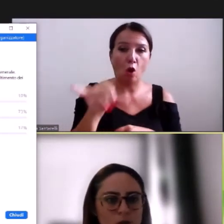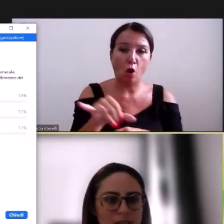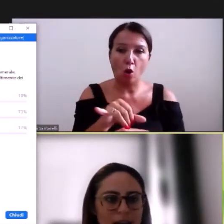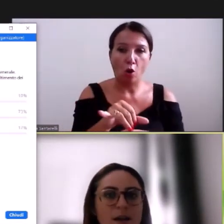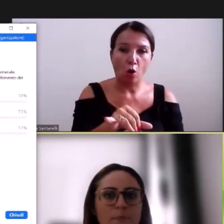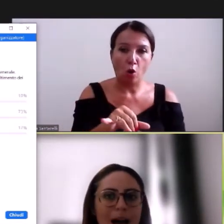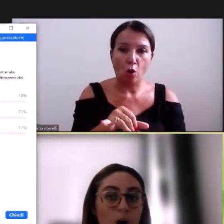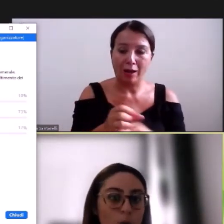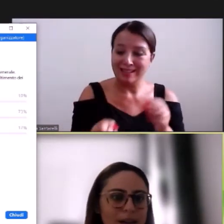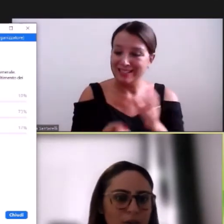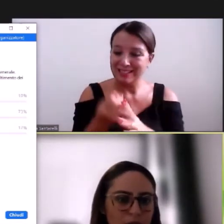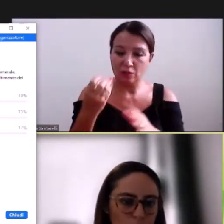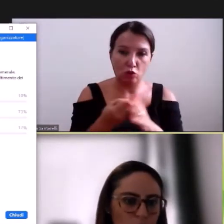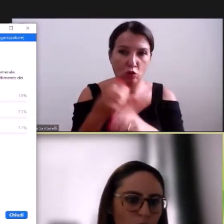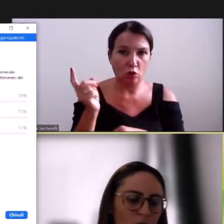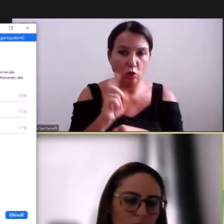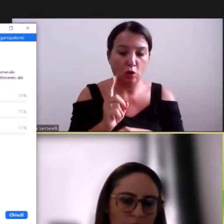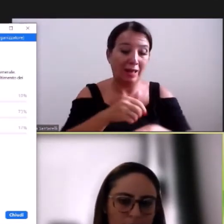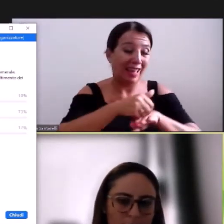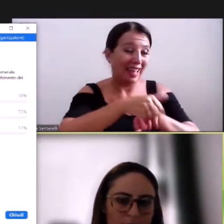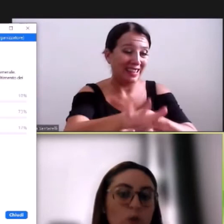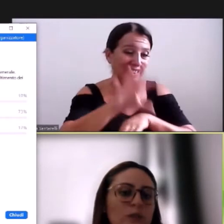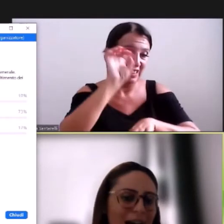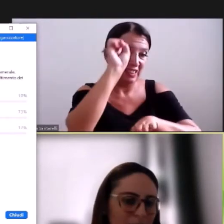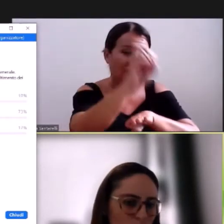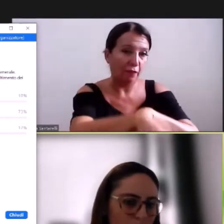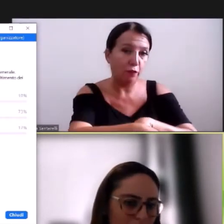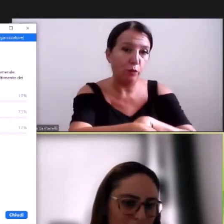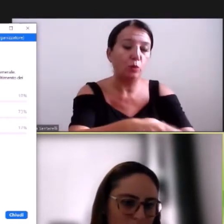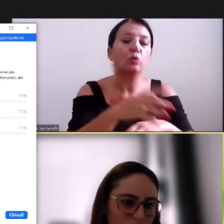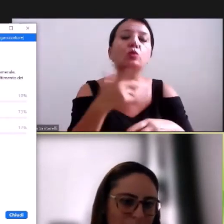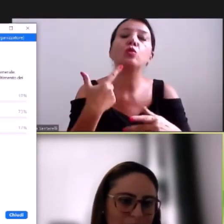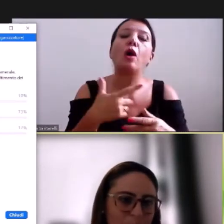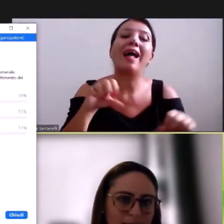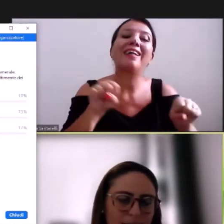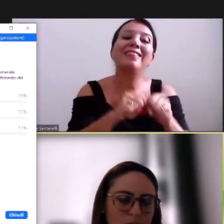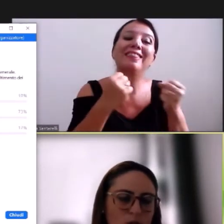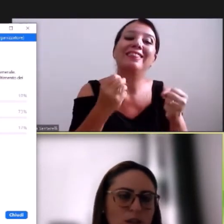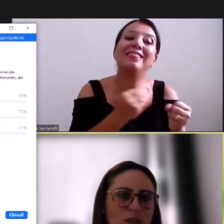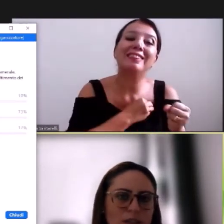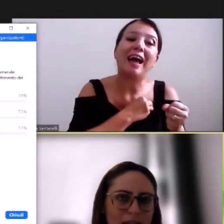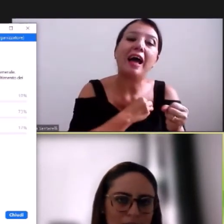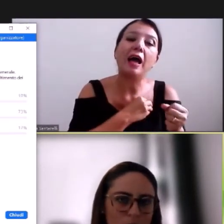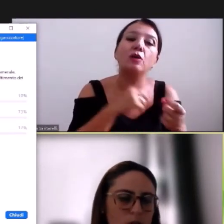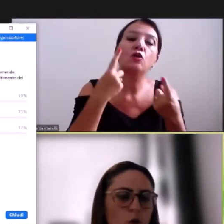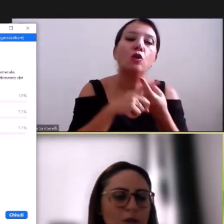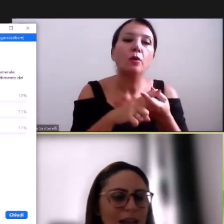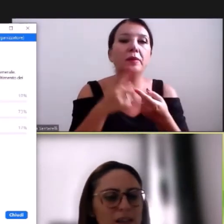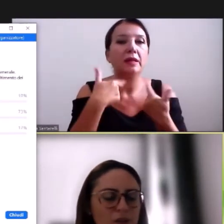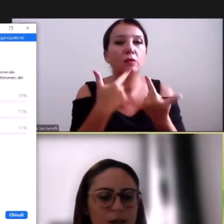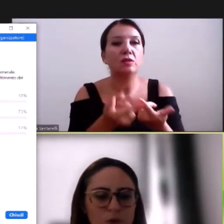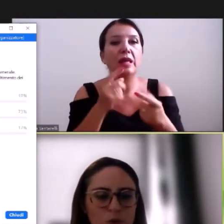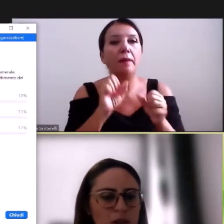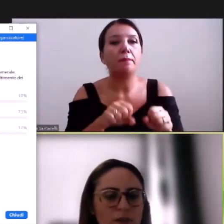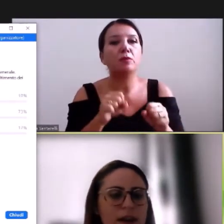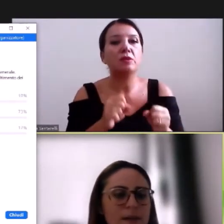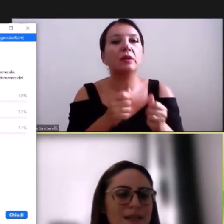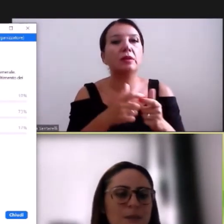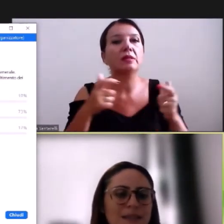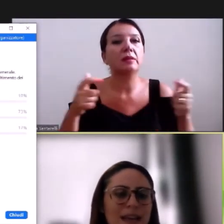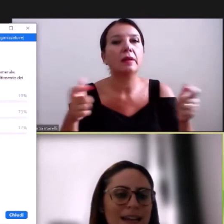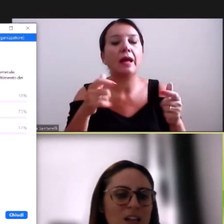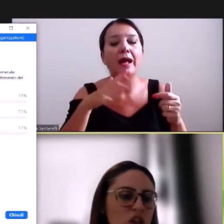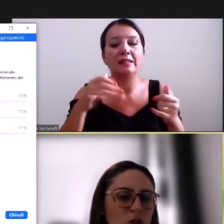considerato come risorsa, ma come rifiuto, è un danno perché sostanzialmente non si consente lo sviluppo di altre filiere